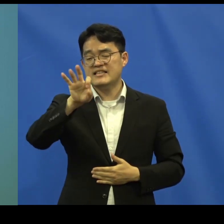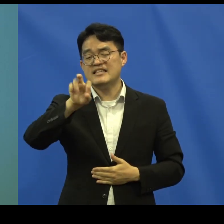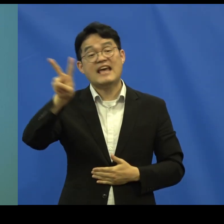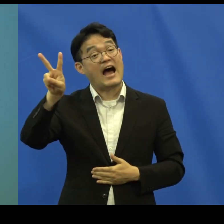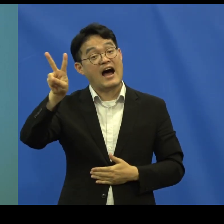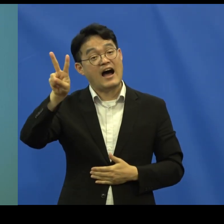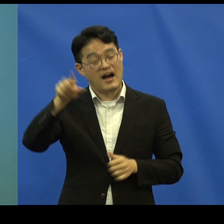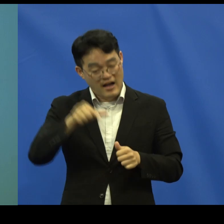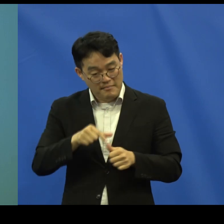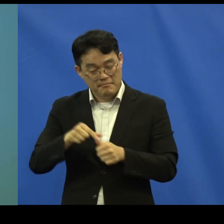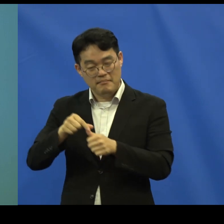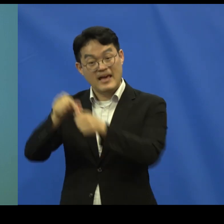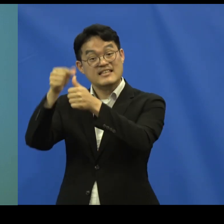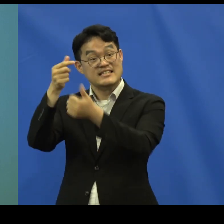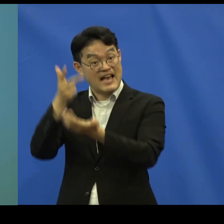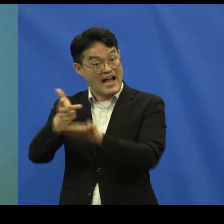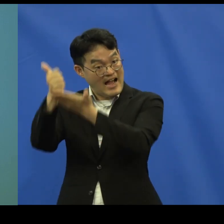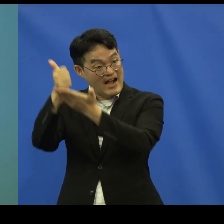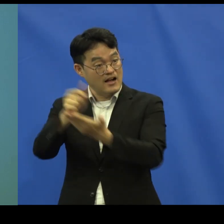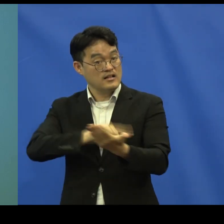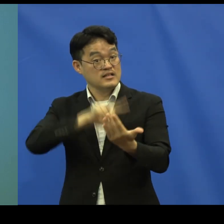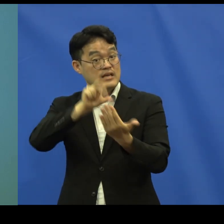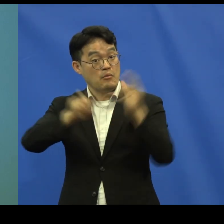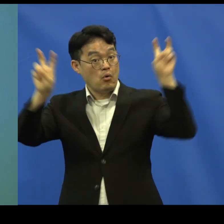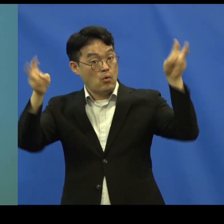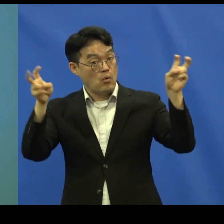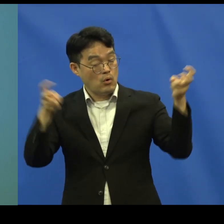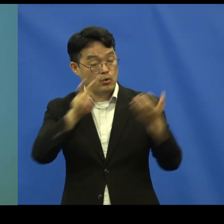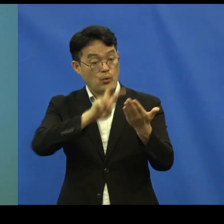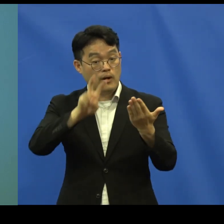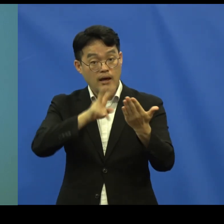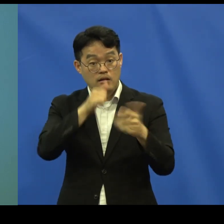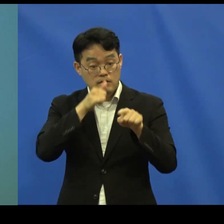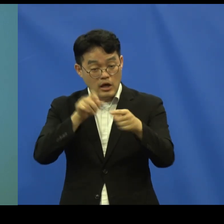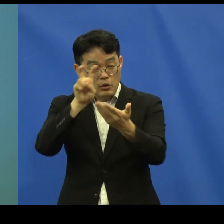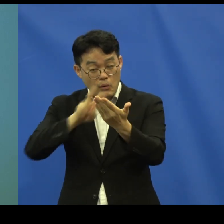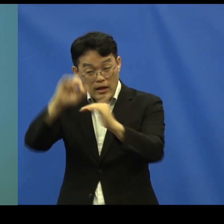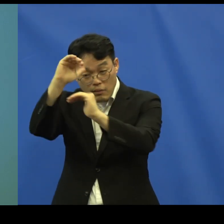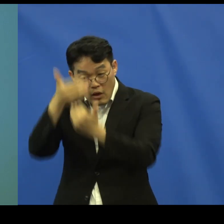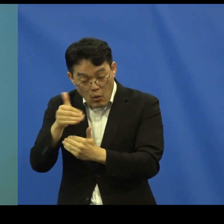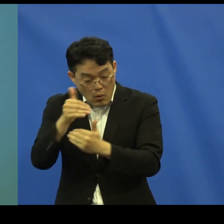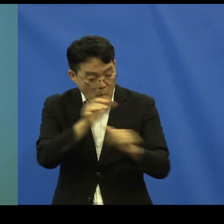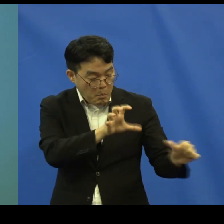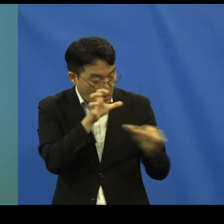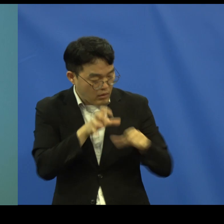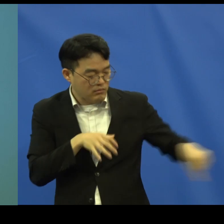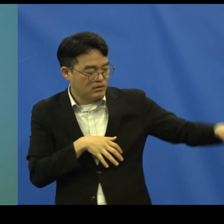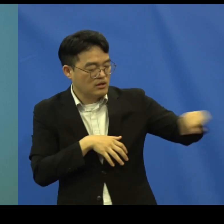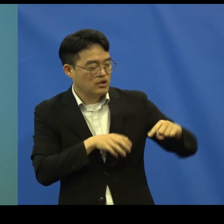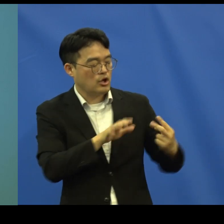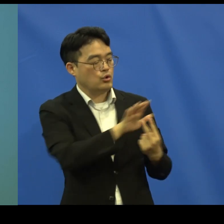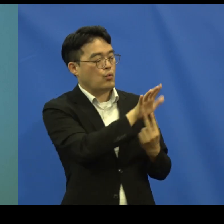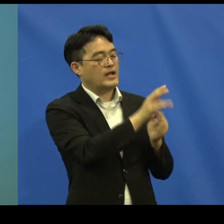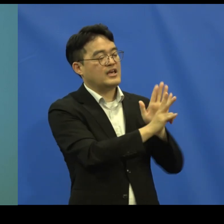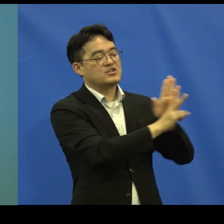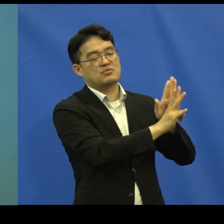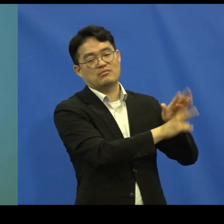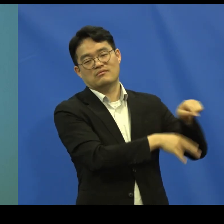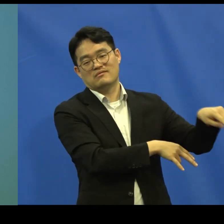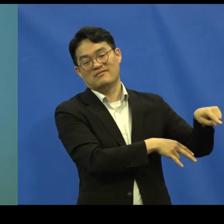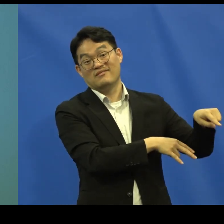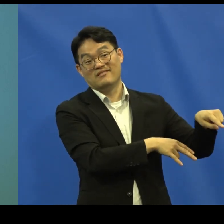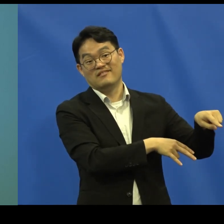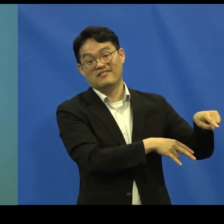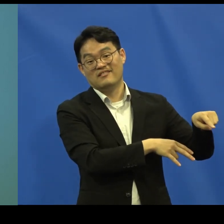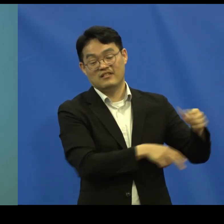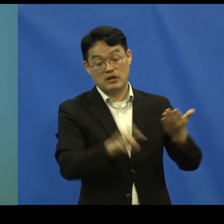요한계시록에는 9개의 노래가 나옵니다. 노래가 있는데요. 그 노래의 주제는 다 뭐냐면 만왕의